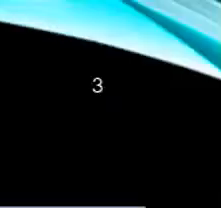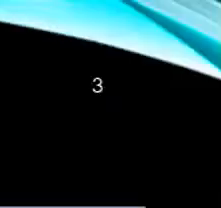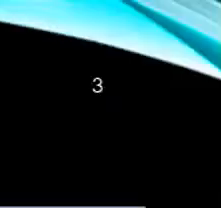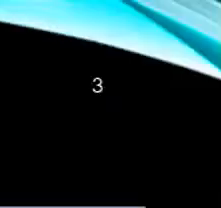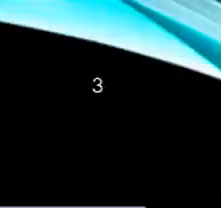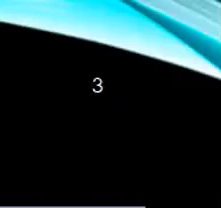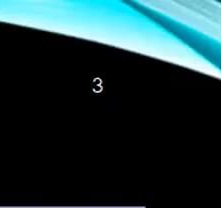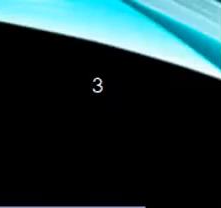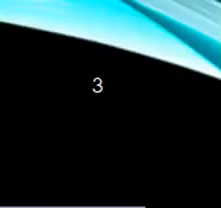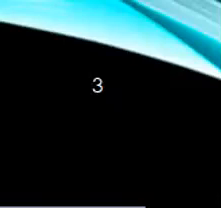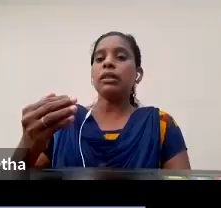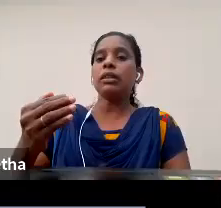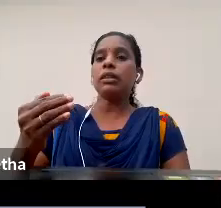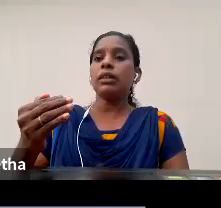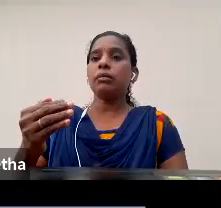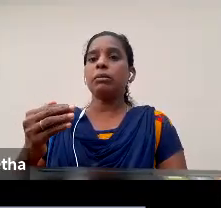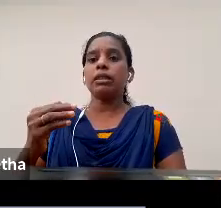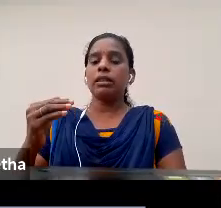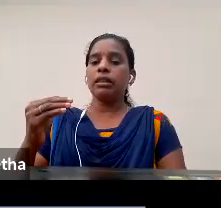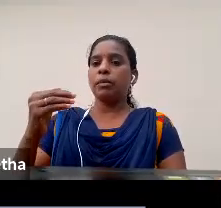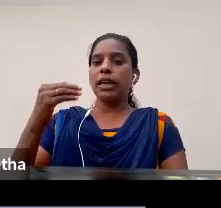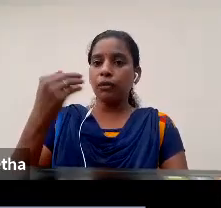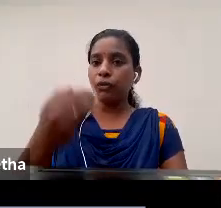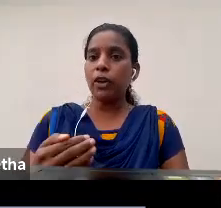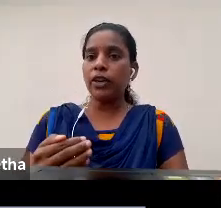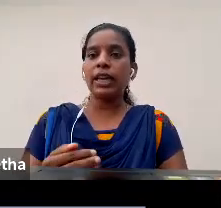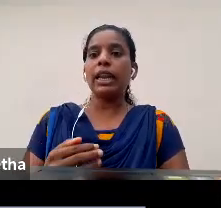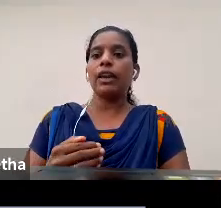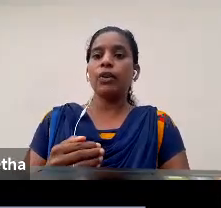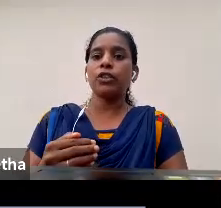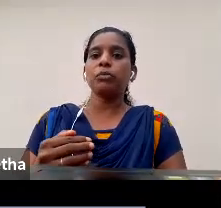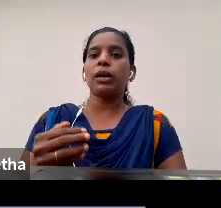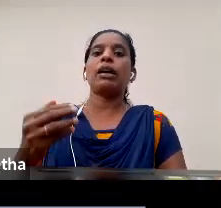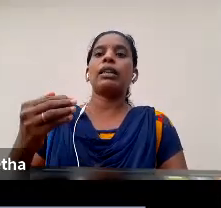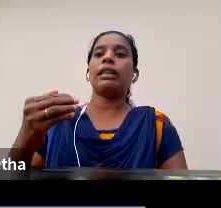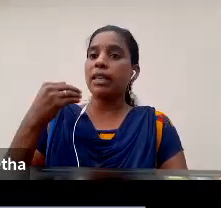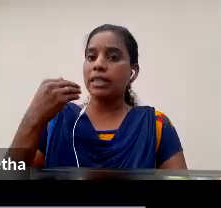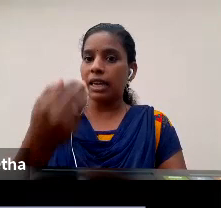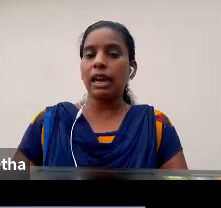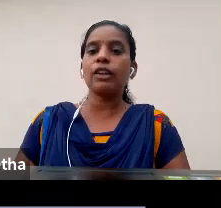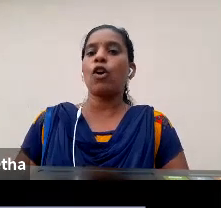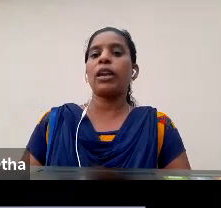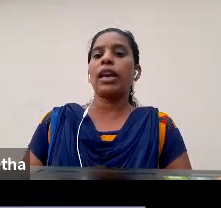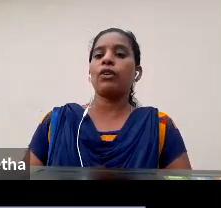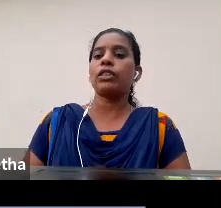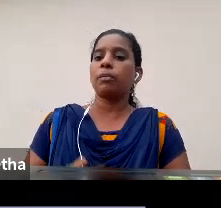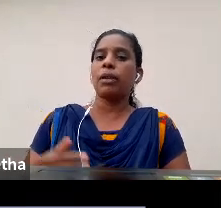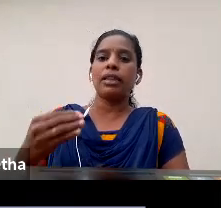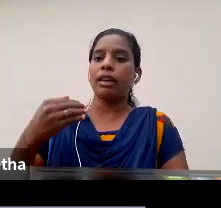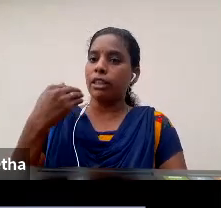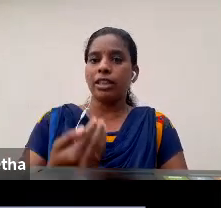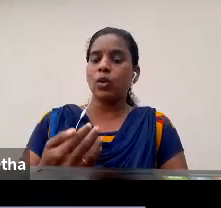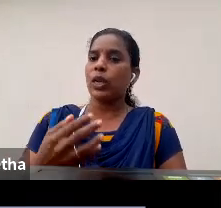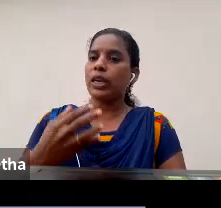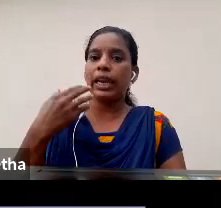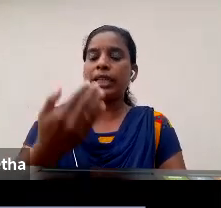ഓക്കെ, ഇനി സൈൻ ലാംഗ്വേജും നമ്മുടെ ഡഫ് കമ്മ്യൂണിറ്റിയുടെ ലാംഗ്വേജും നമ്മൾ സാധാരണ നോർമൽ ലാംഗ്വേജും തമ്മിൽ